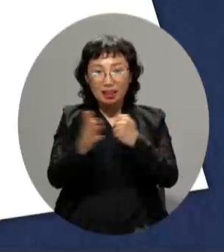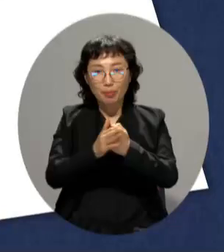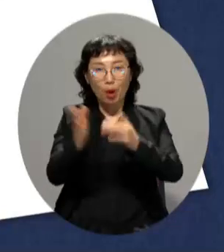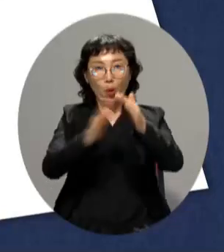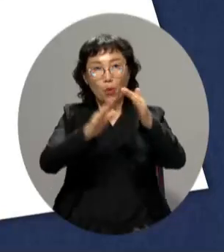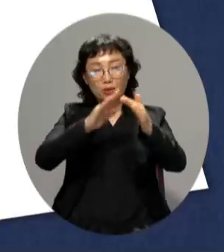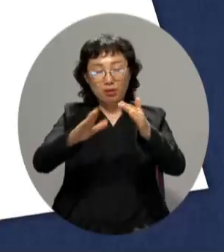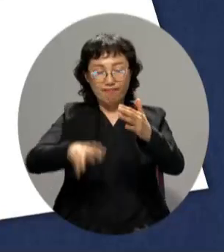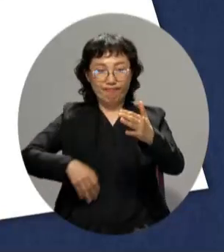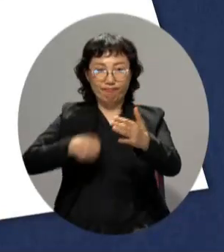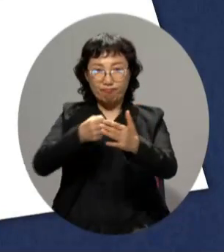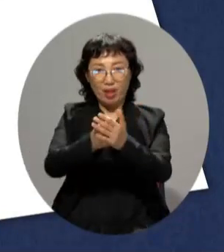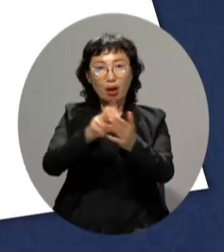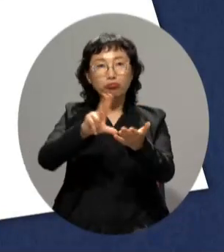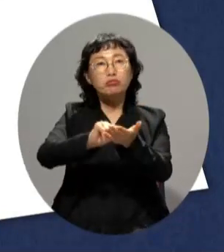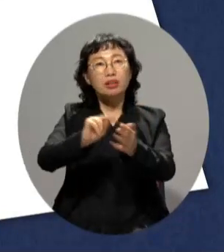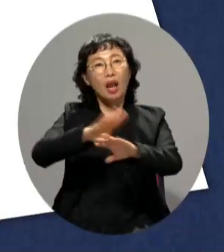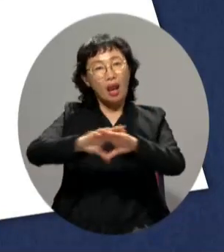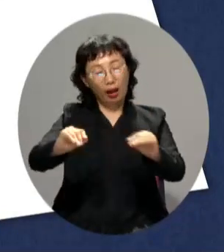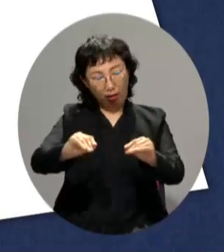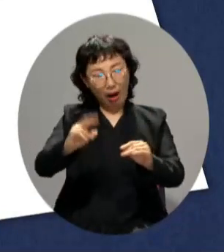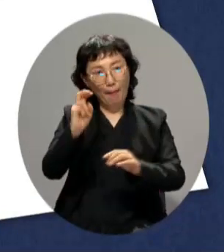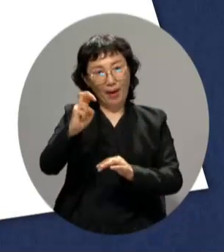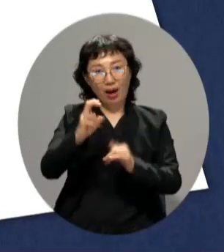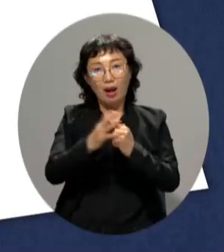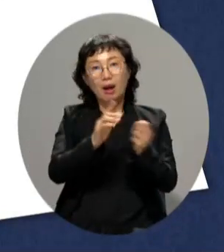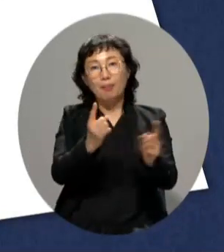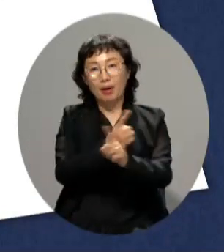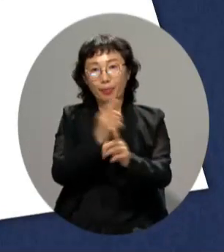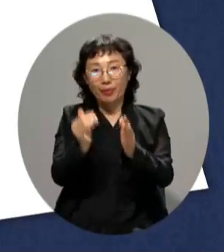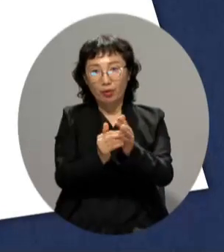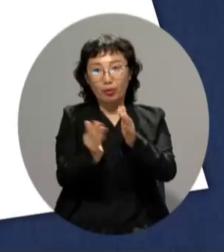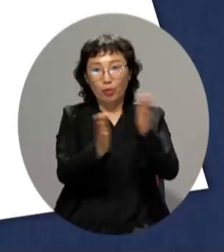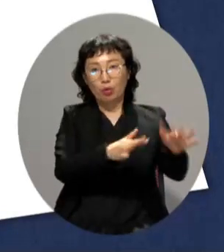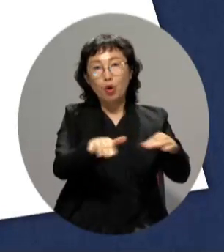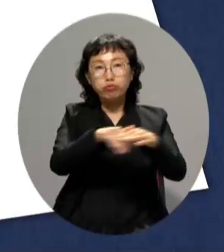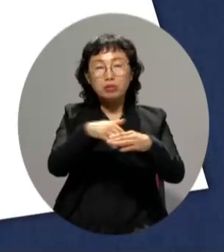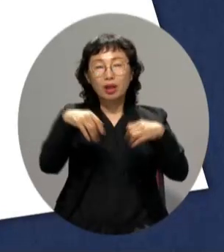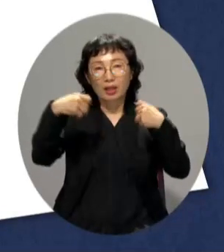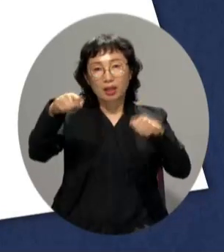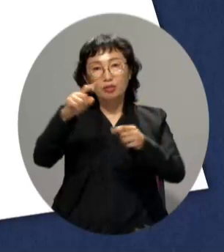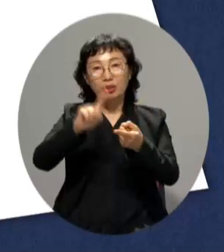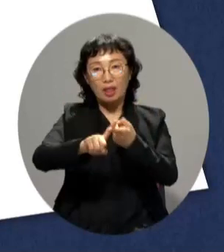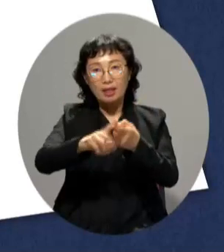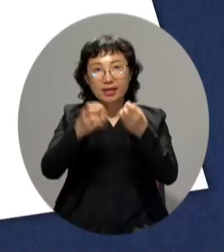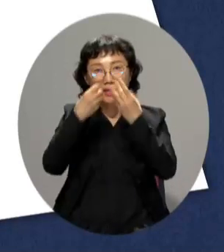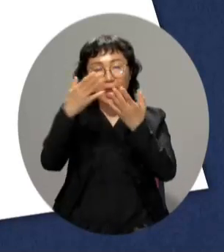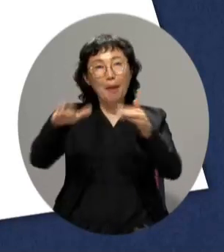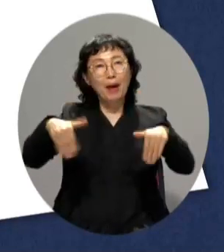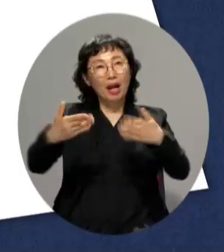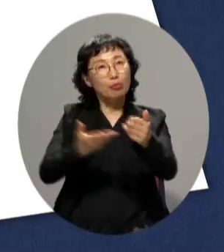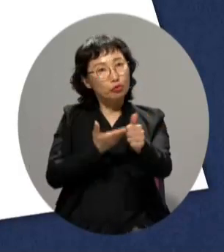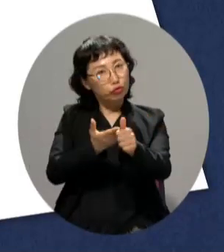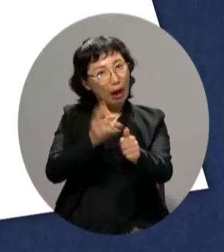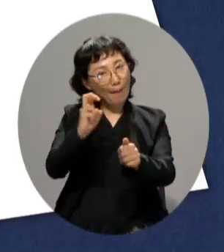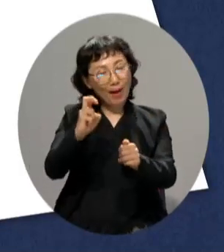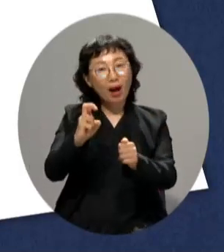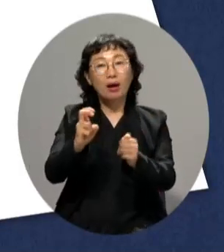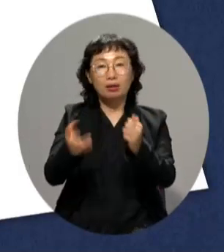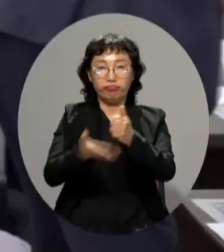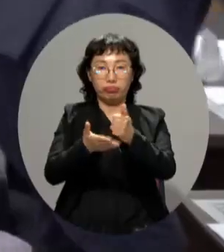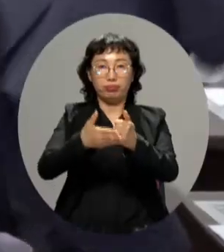과감하게 문제를 해결할 것으로 바뀌었고 지역 문화예술계에 새바람을 일으킬 것이라는 극찬까지